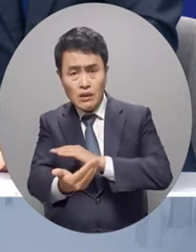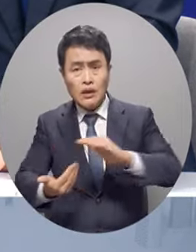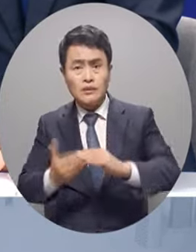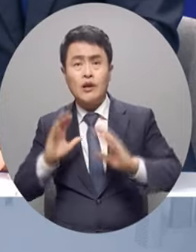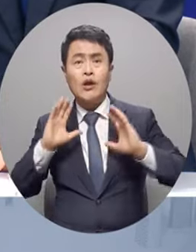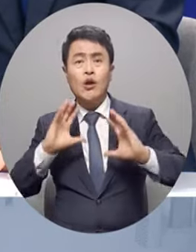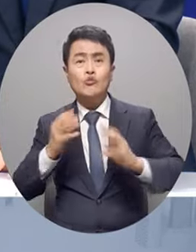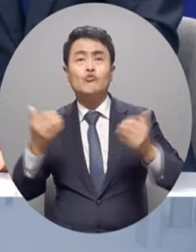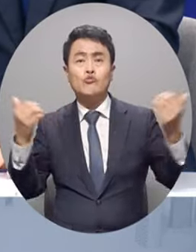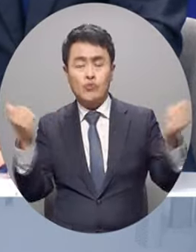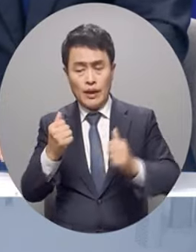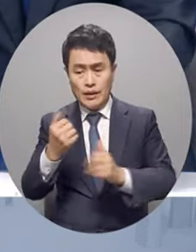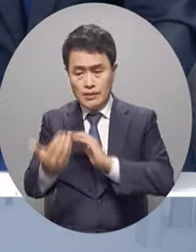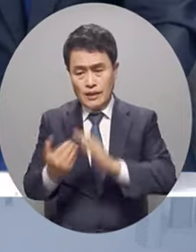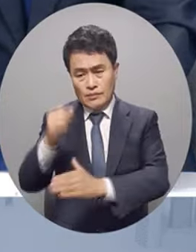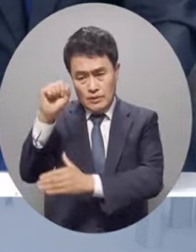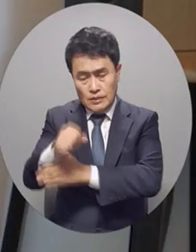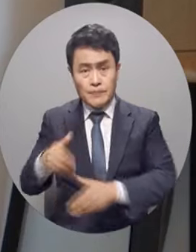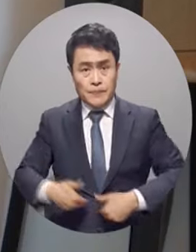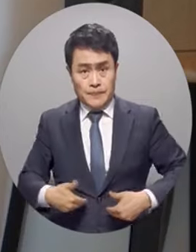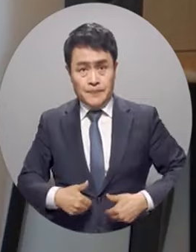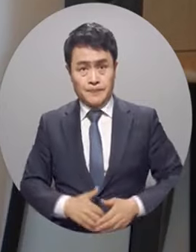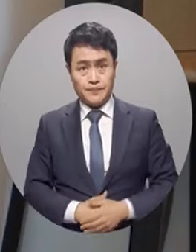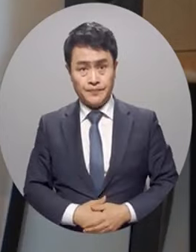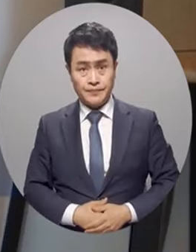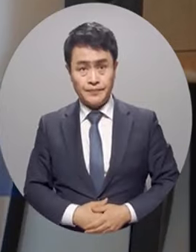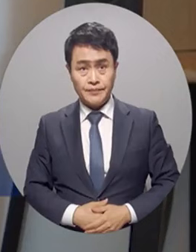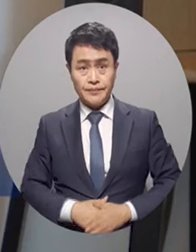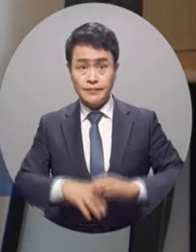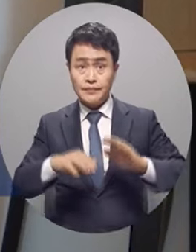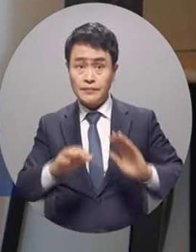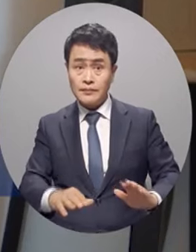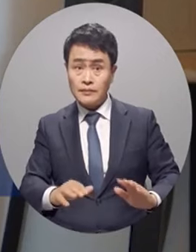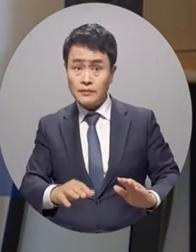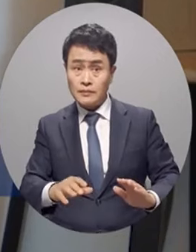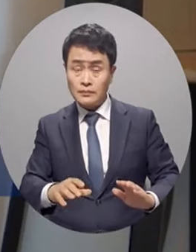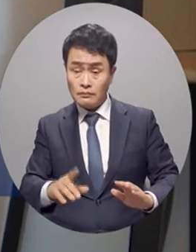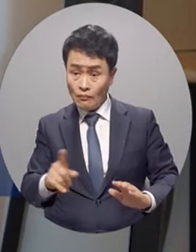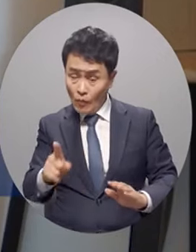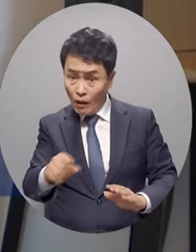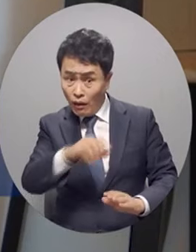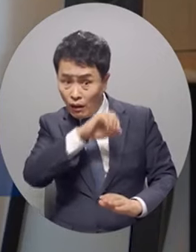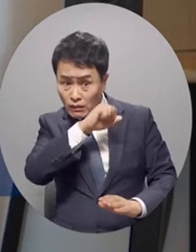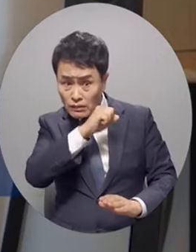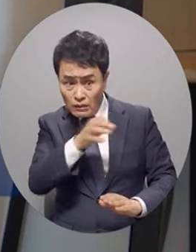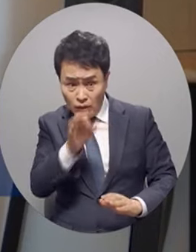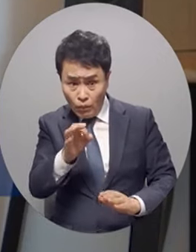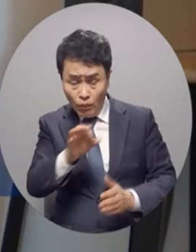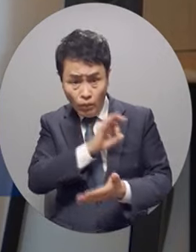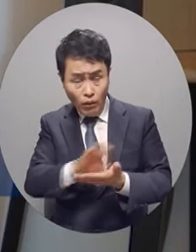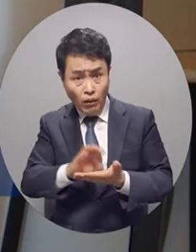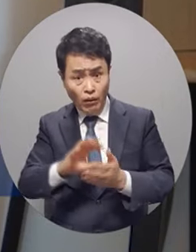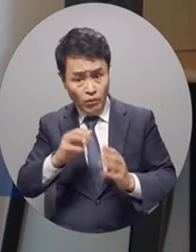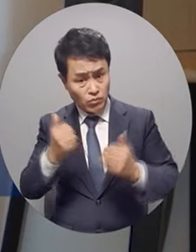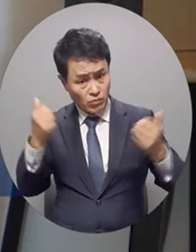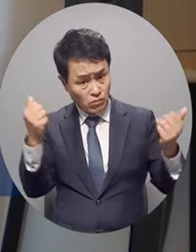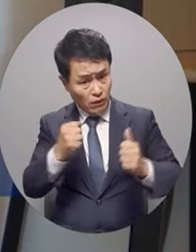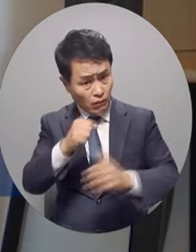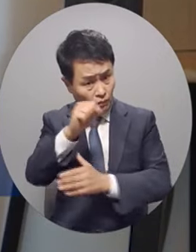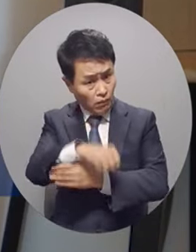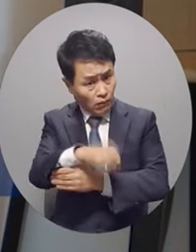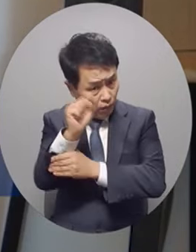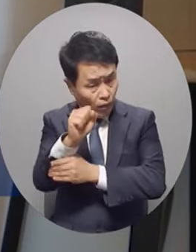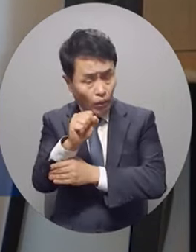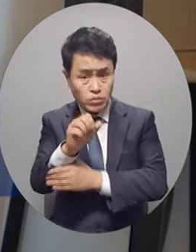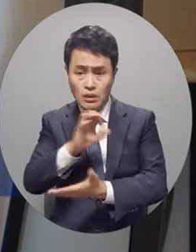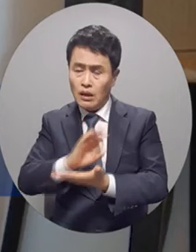얘기를 한번 들어보시죠 이용을 국회 사전 허락 없이 한 거는 이거는 말이 안 되는